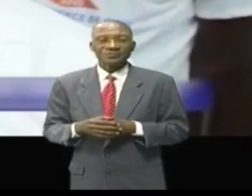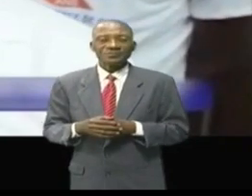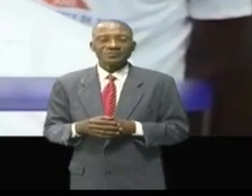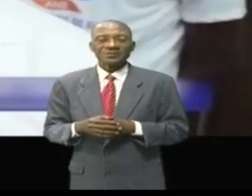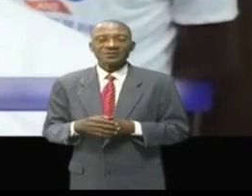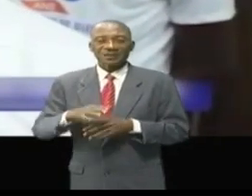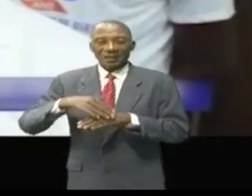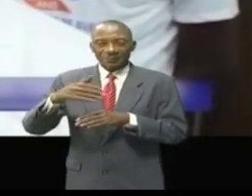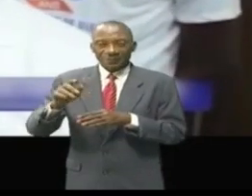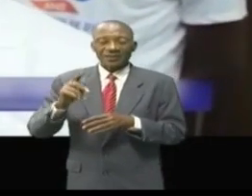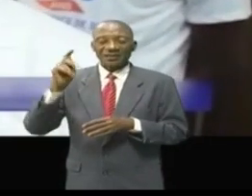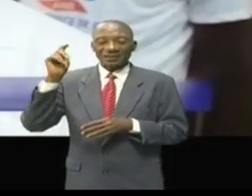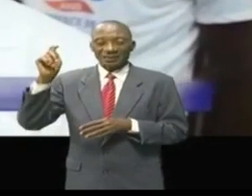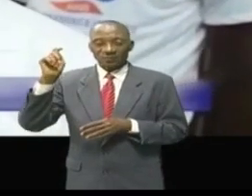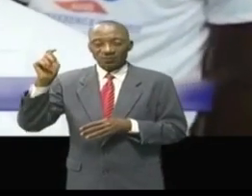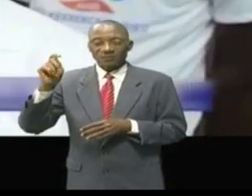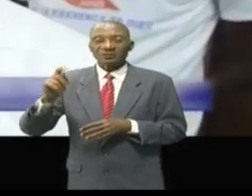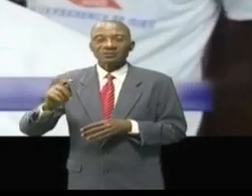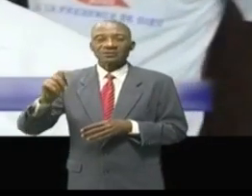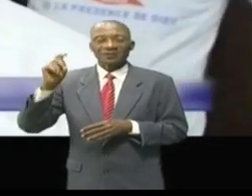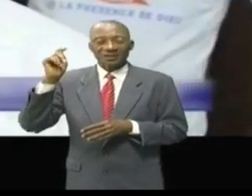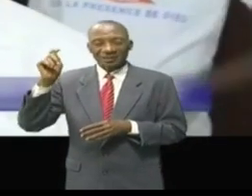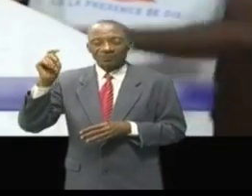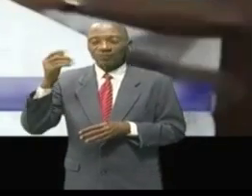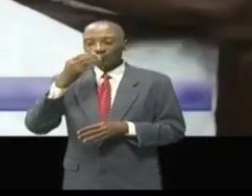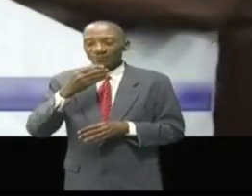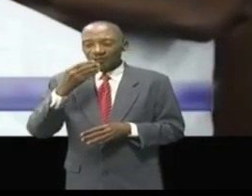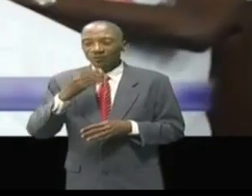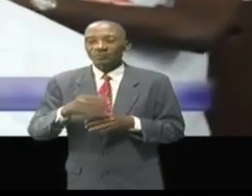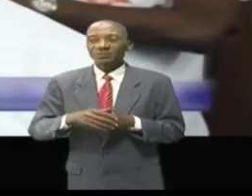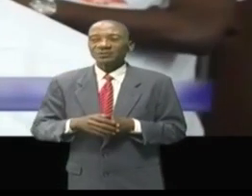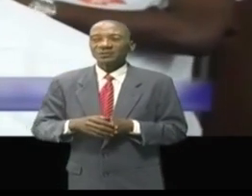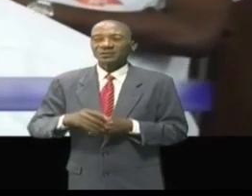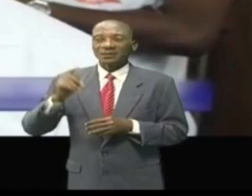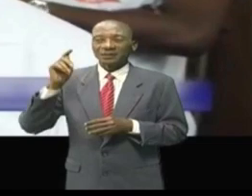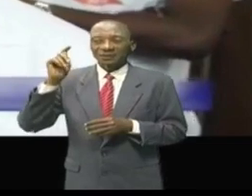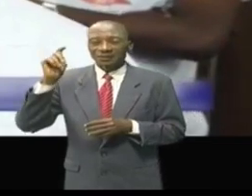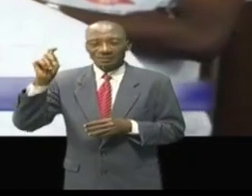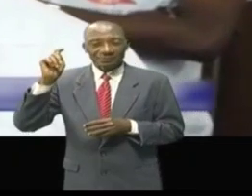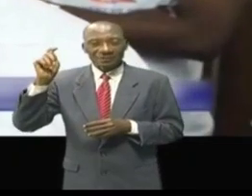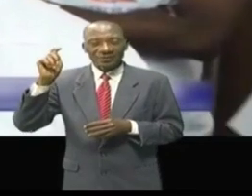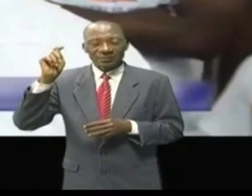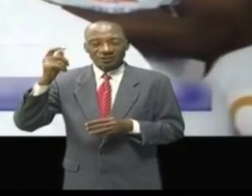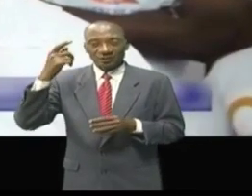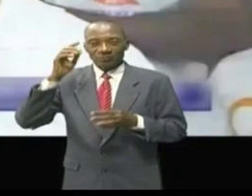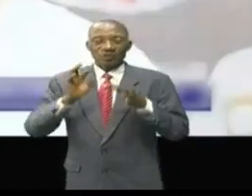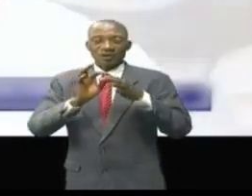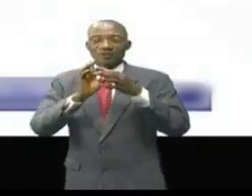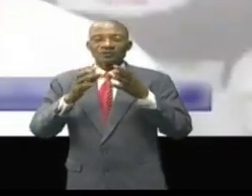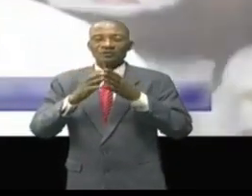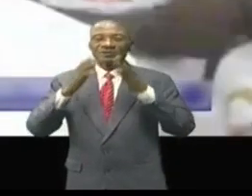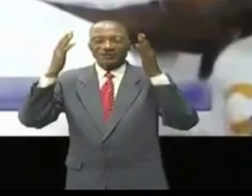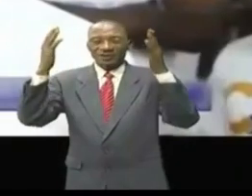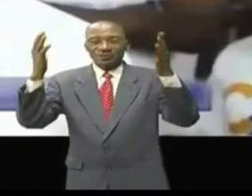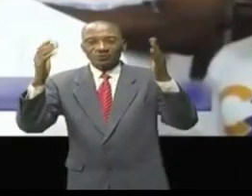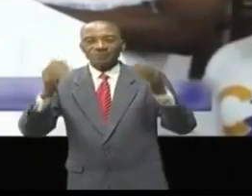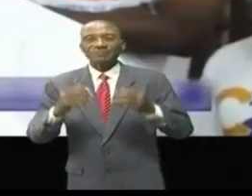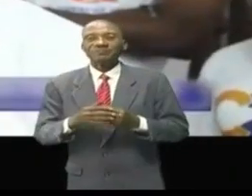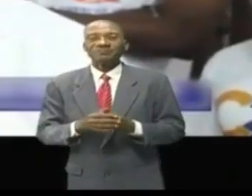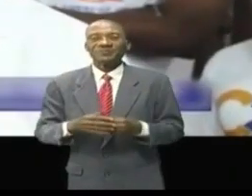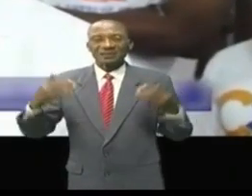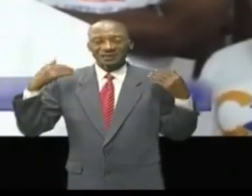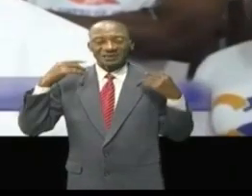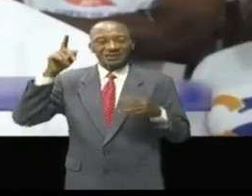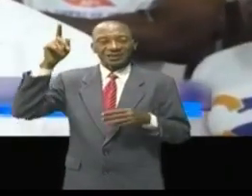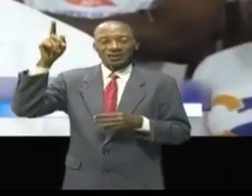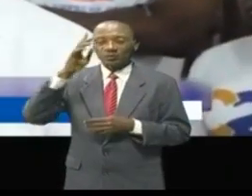salut, il y a un témoignage du pardon des péchés, il y a un témoignage de réconciliation avec Dieu, il y a un témoignage de bénédiction. Le Seigneur est fidèle